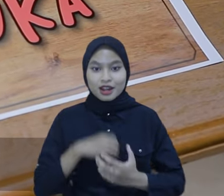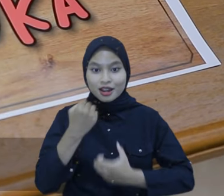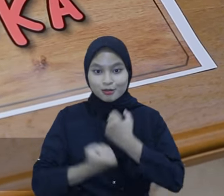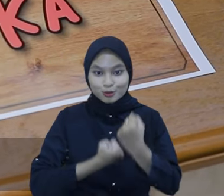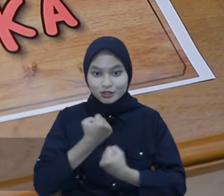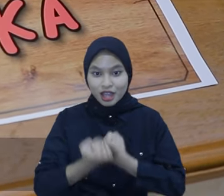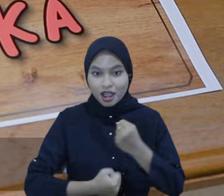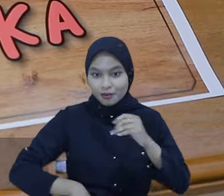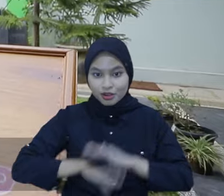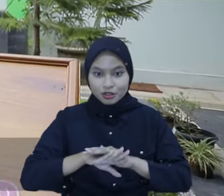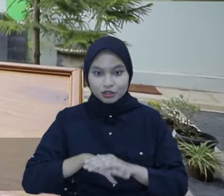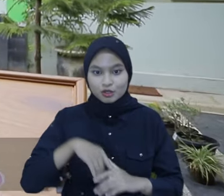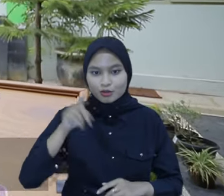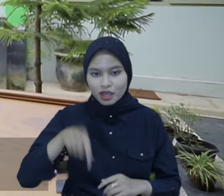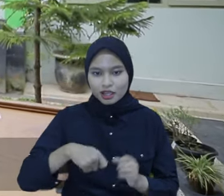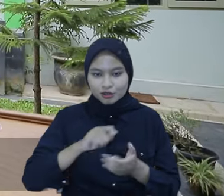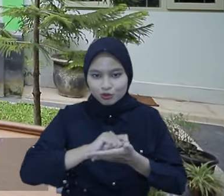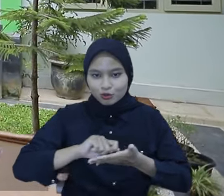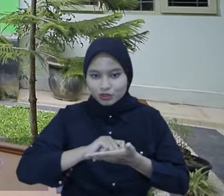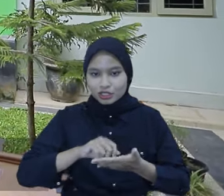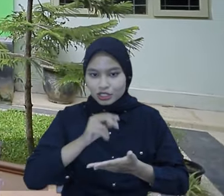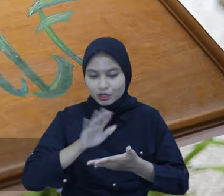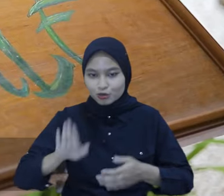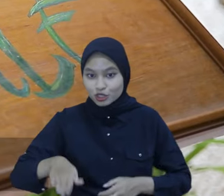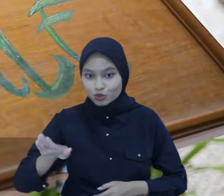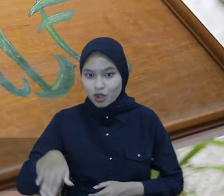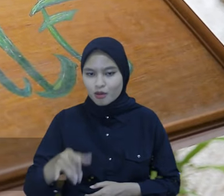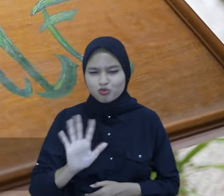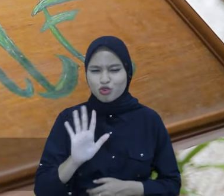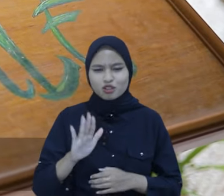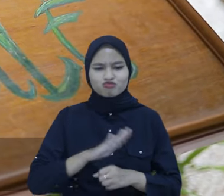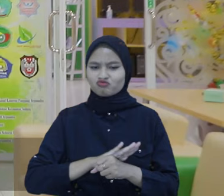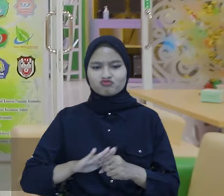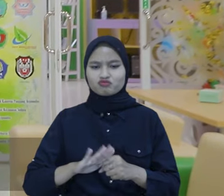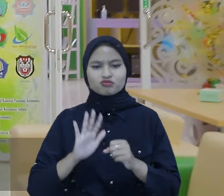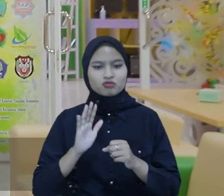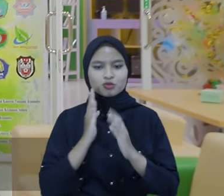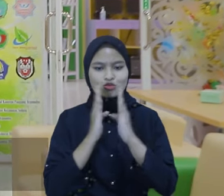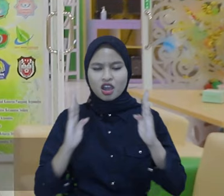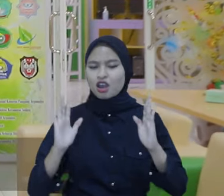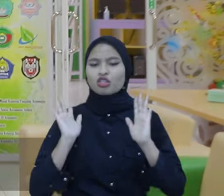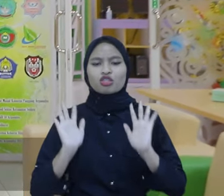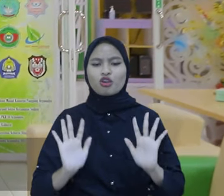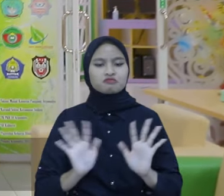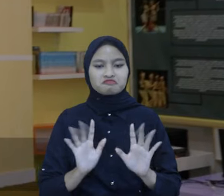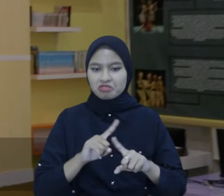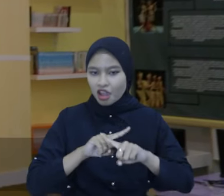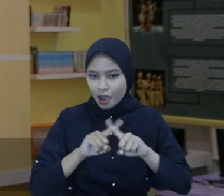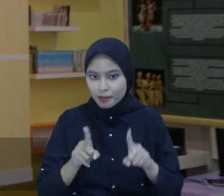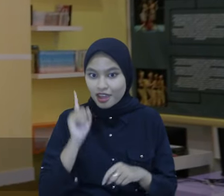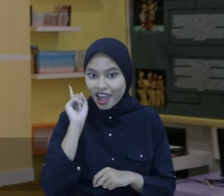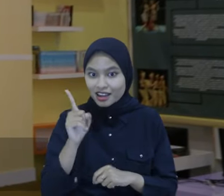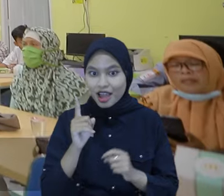Upaya pemenuhan kebutuhan literasi siswa tak cukup hanya dengan koleksi yang disediakan, namun juga